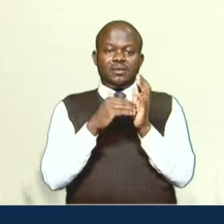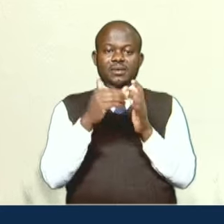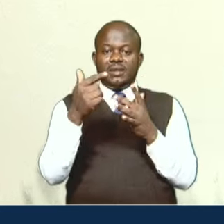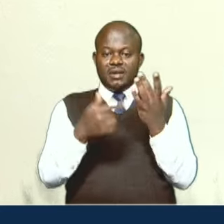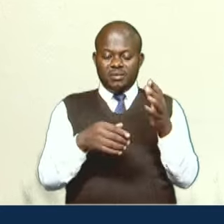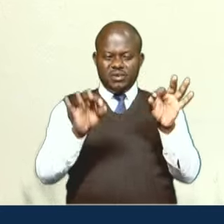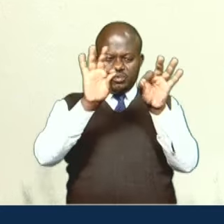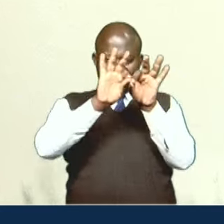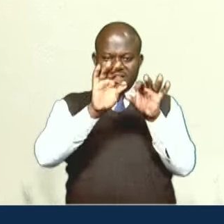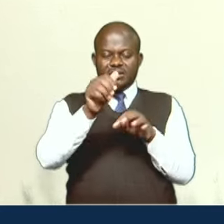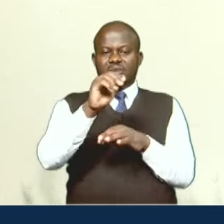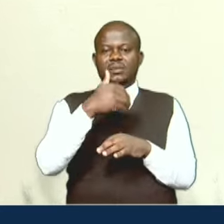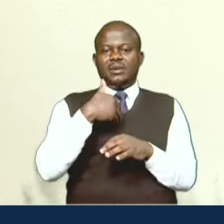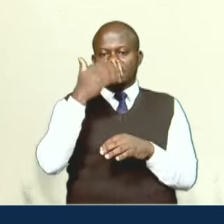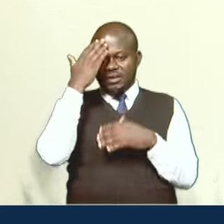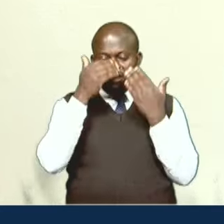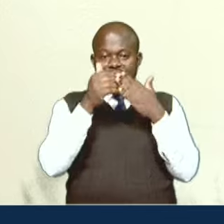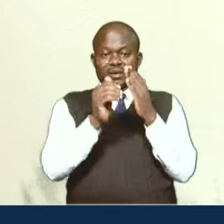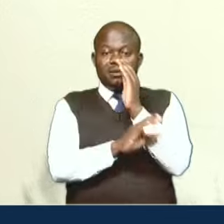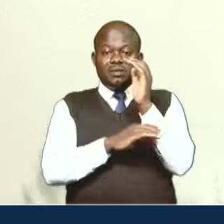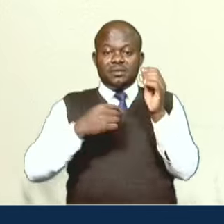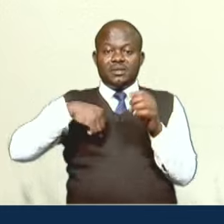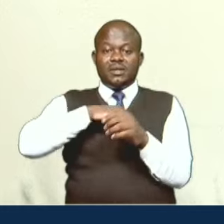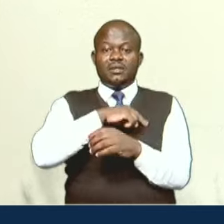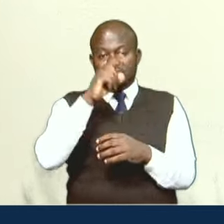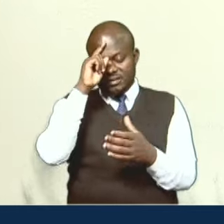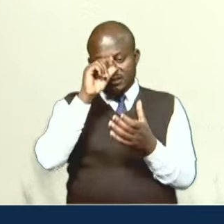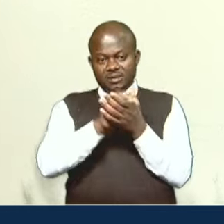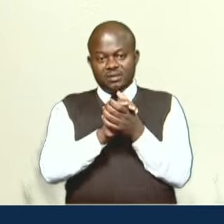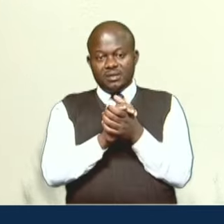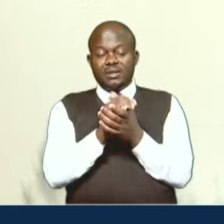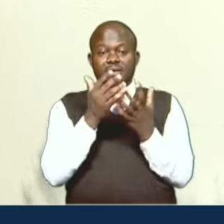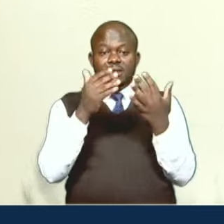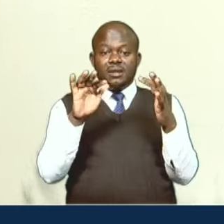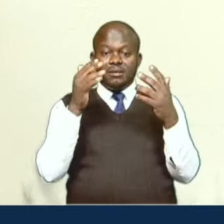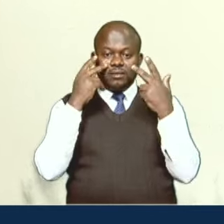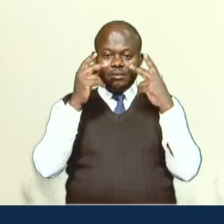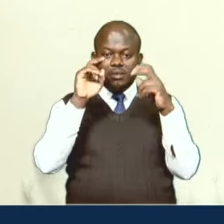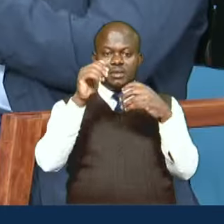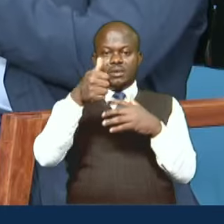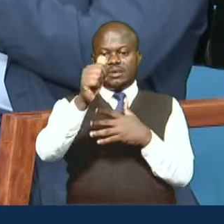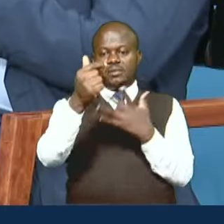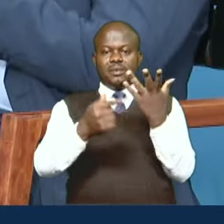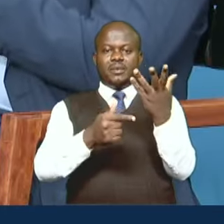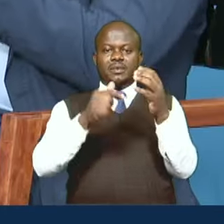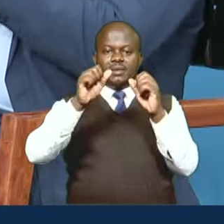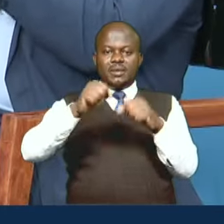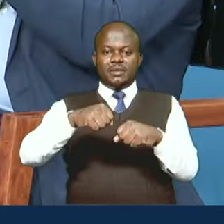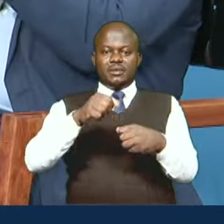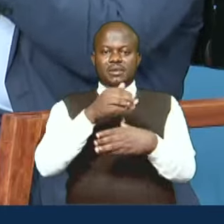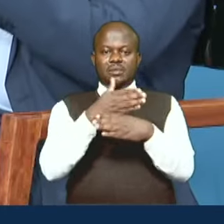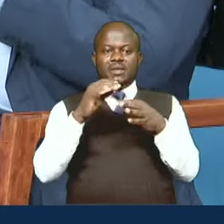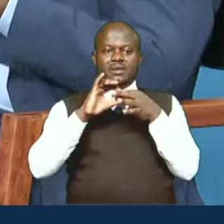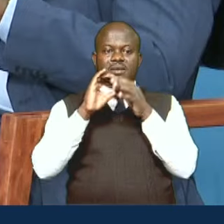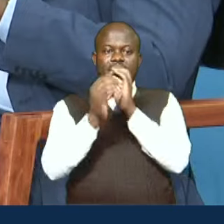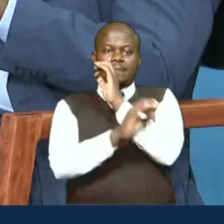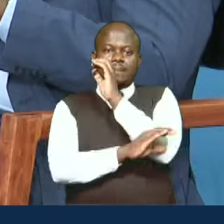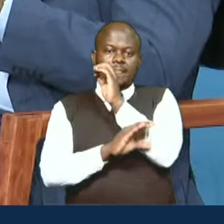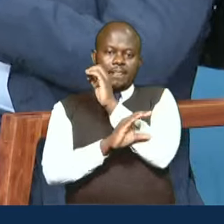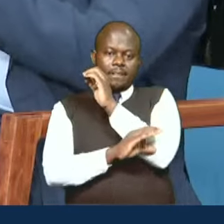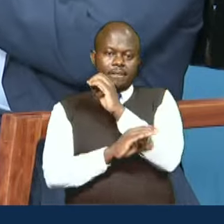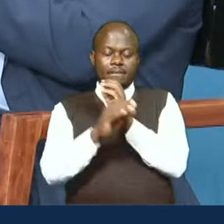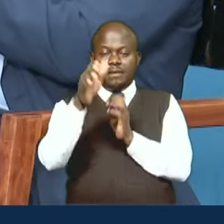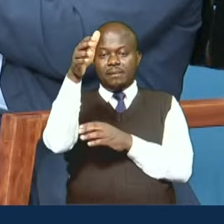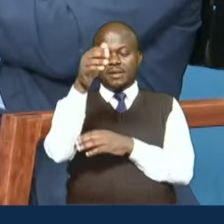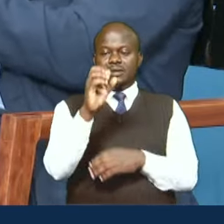iby'ingenzi barabifite, kuko icyo gihugu kiba kizeye igihugu cyacu nuko kiba cyabonye yuko ibyo bintu bishoboka. Minisitiri w'Ububanyi n'Amahanga